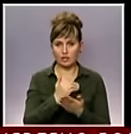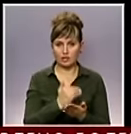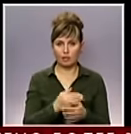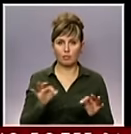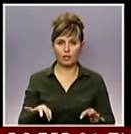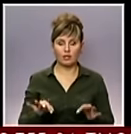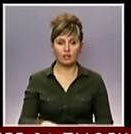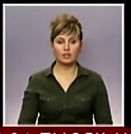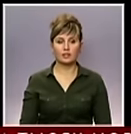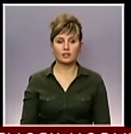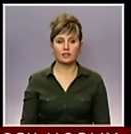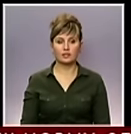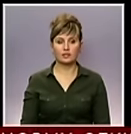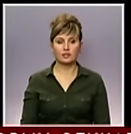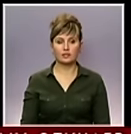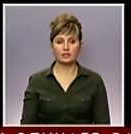барахолок.